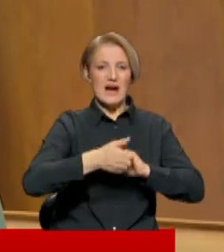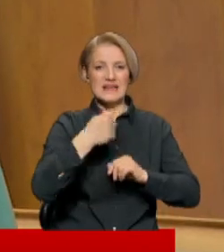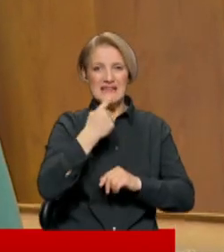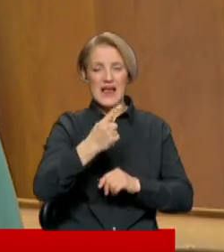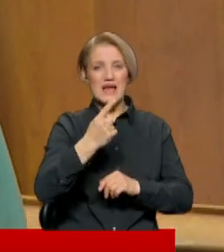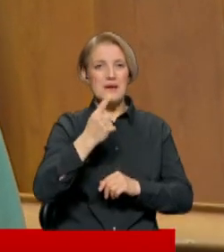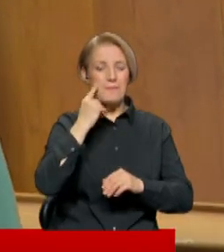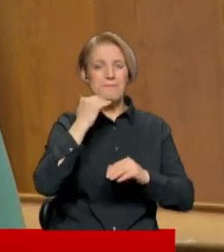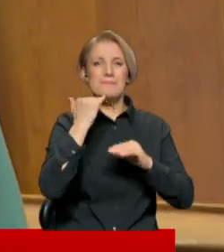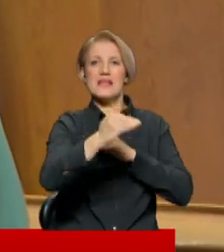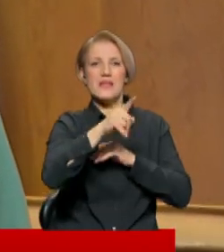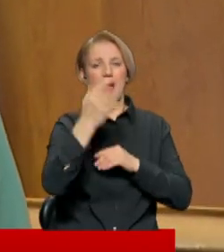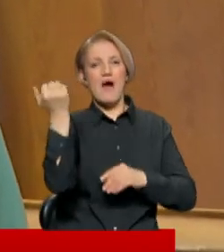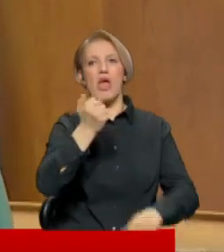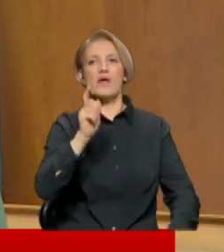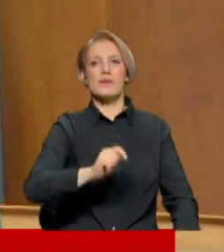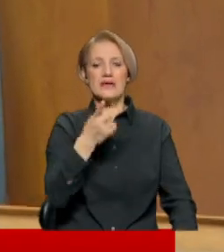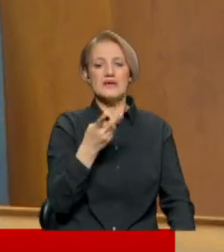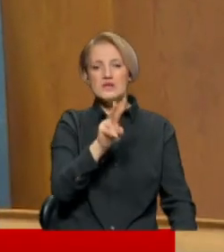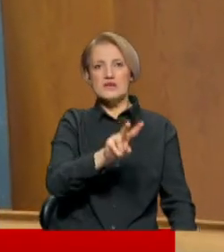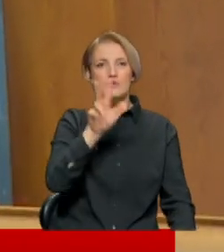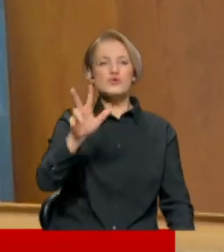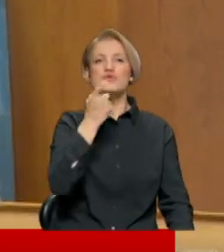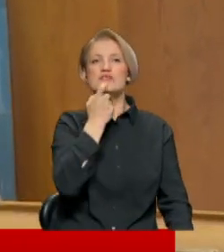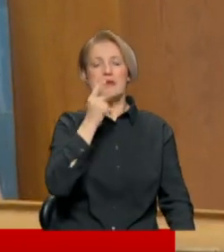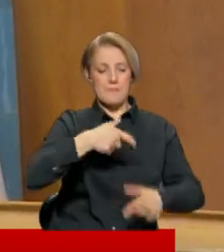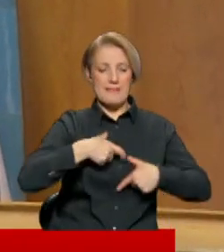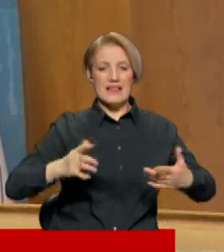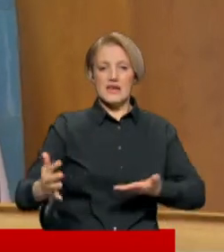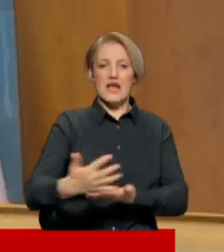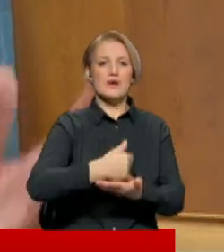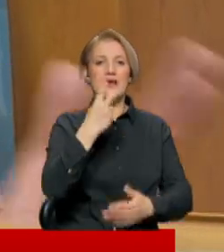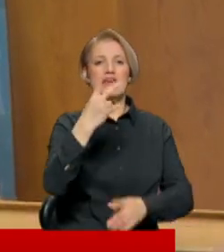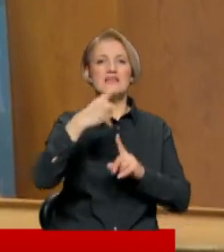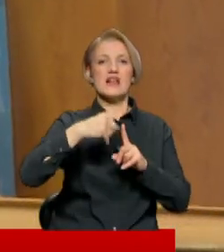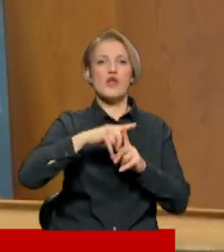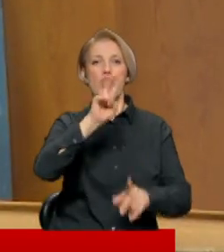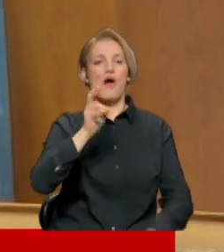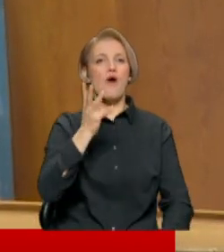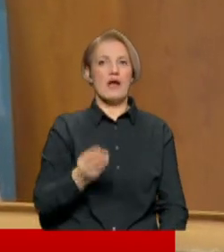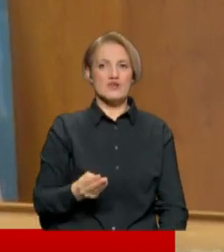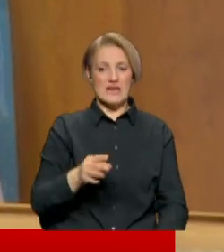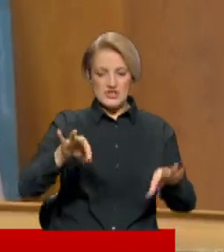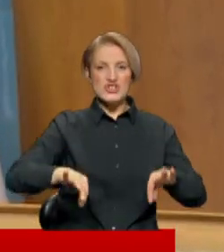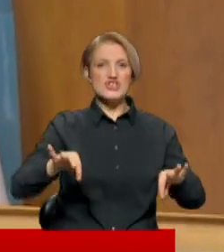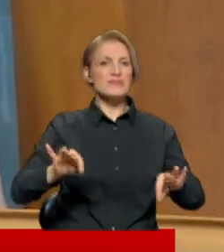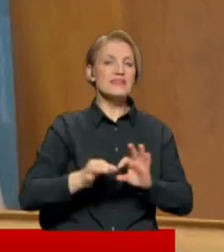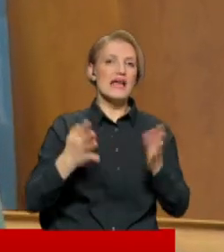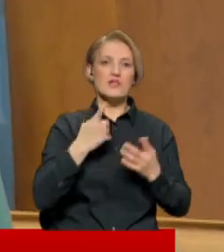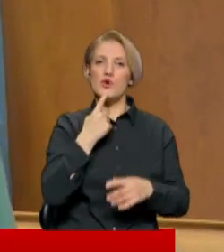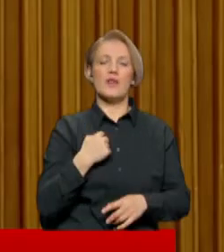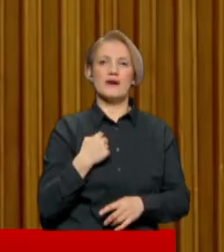dediler ki 2023 yılında Milli gelirimiz 2 trilyon dolar olacak şimdi ne